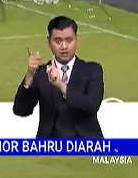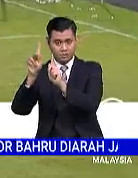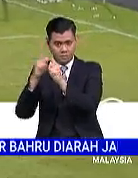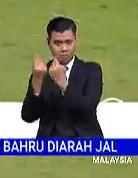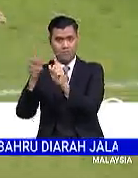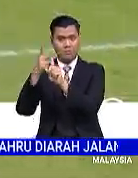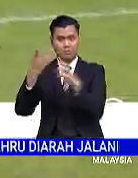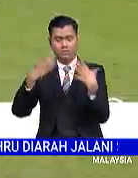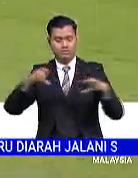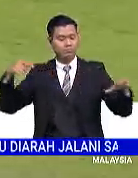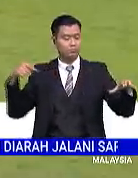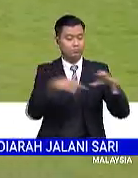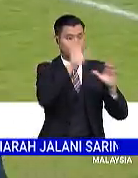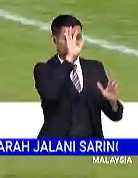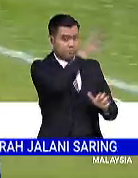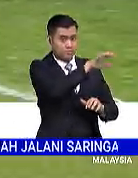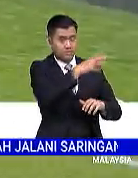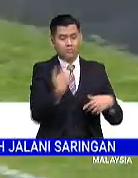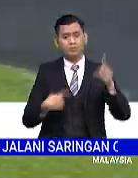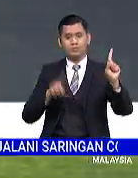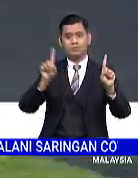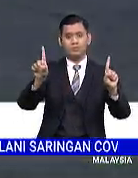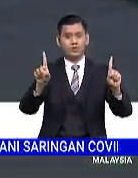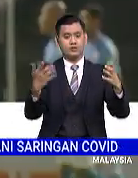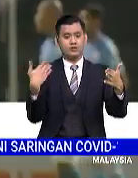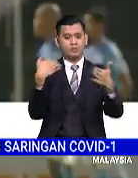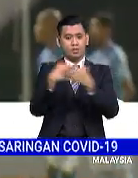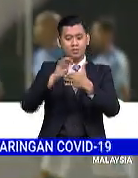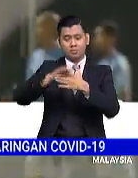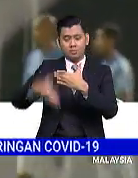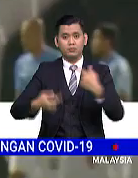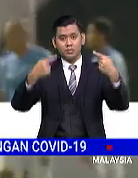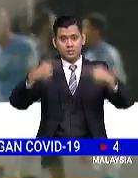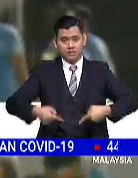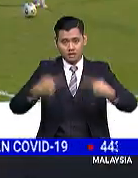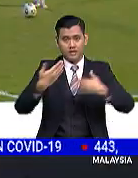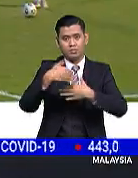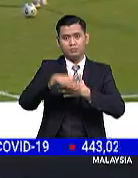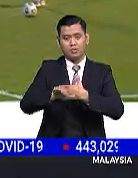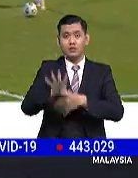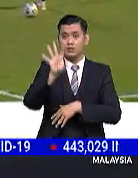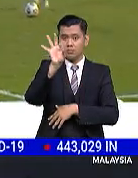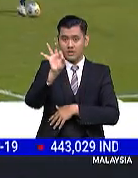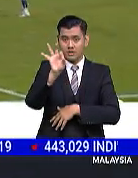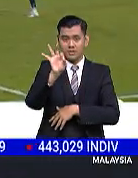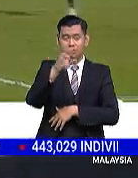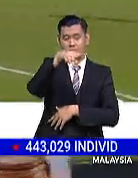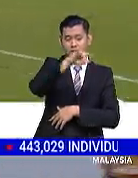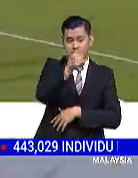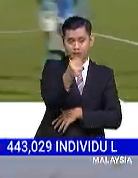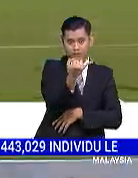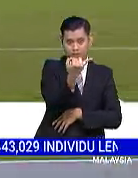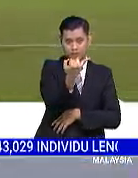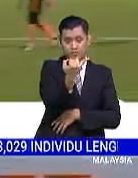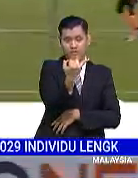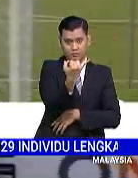babak kedua. Kedudukan satu sama ini kekal sehingga tamat perlawanan. Selepas 9 aksi, tuan rumah PJ City di posisi ke-7